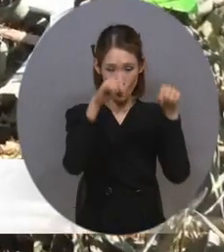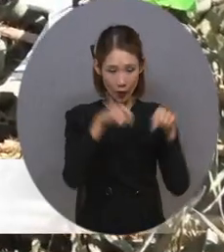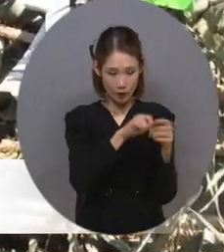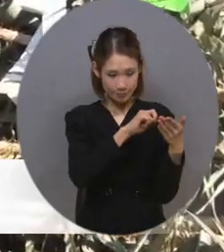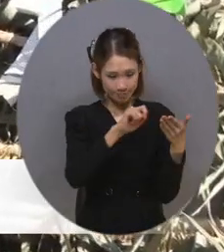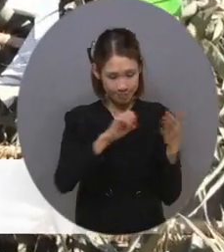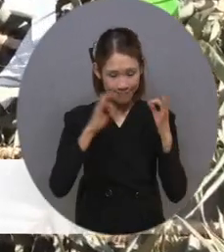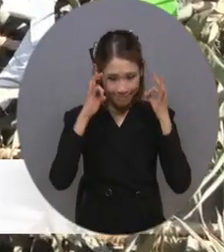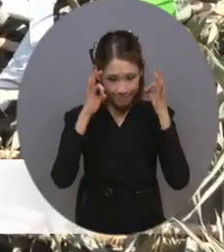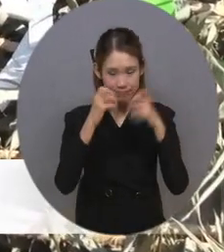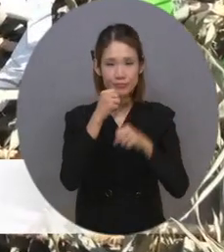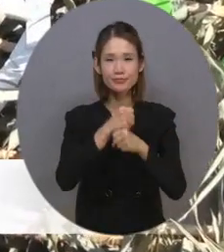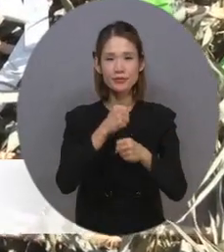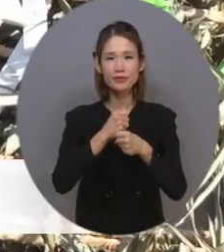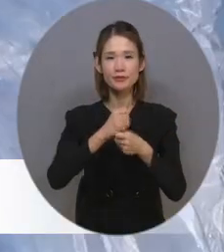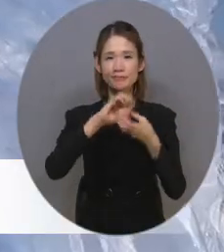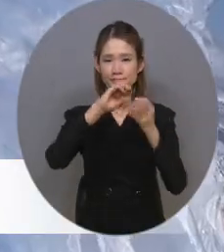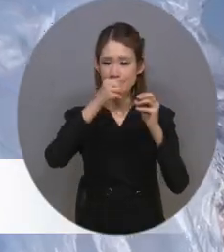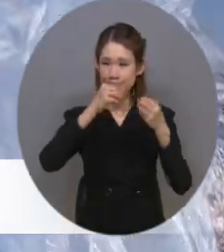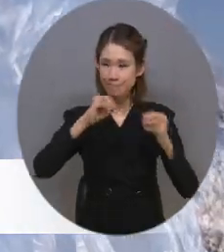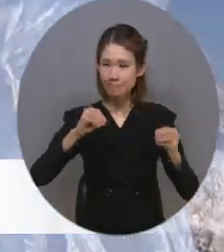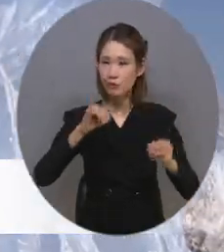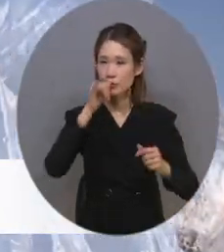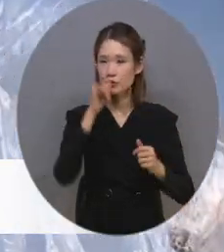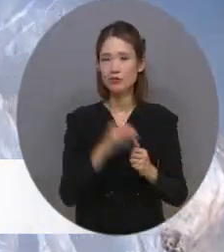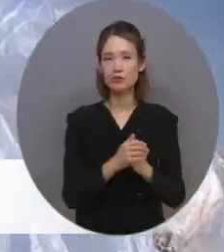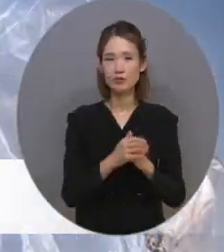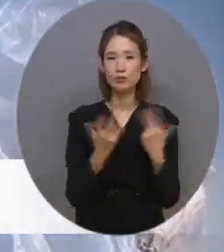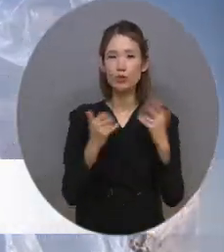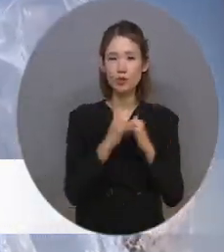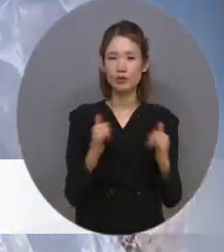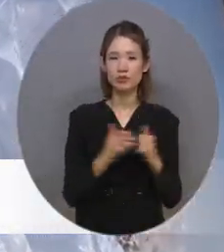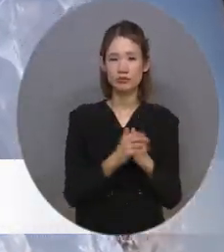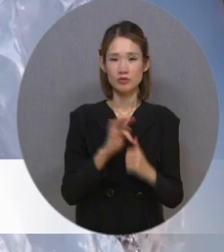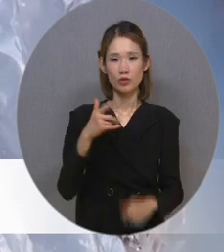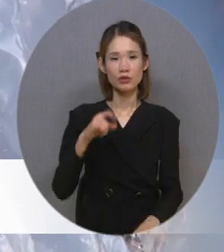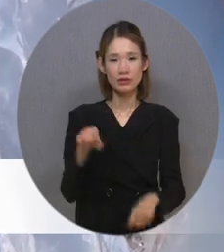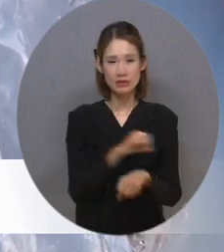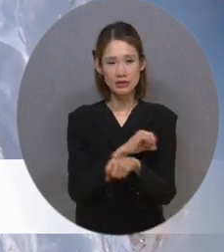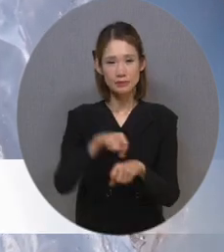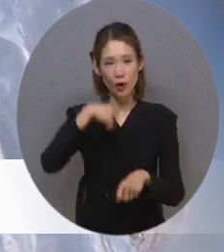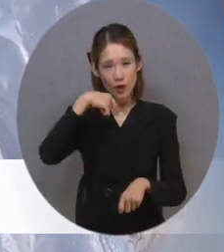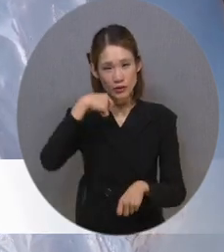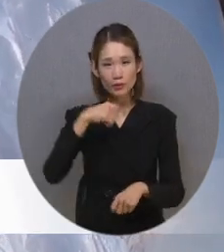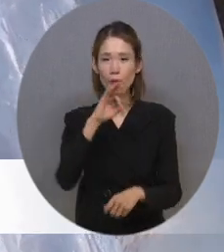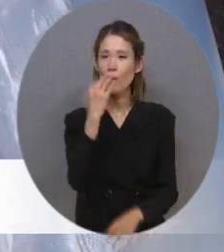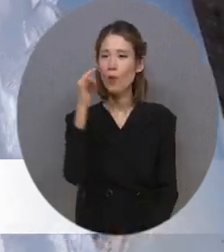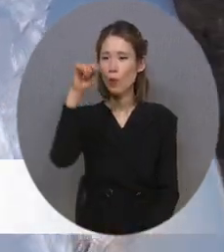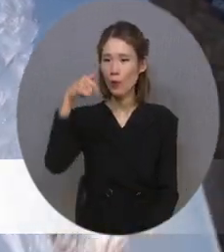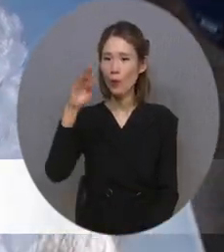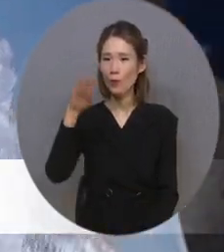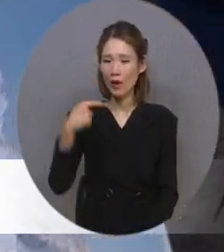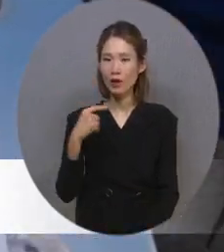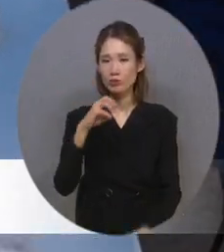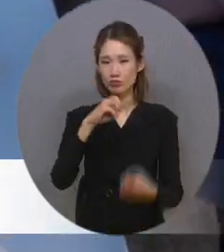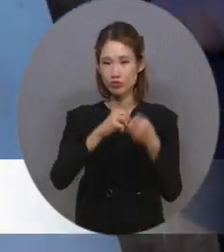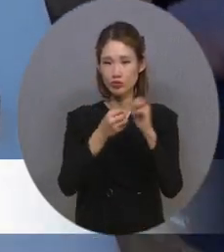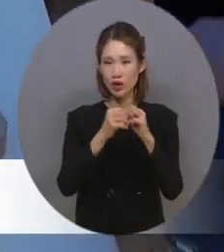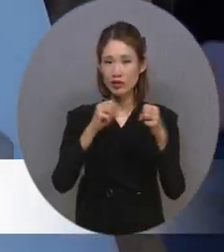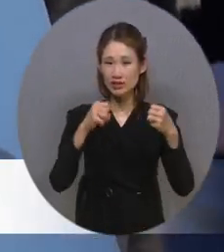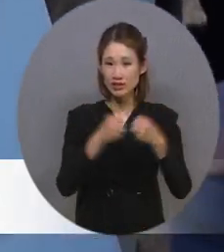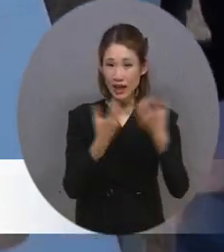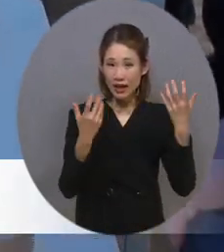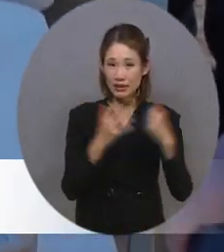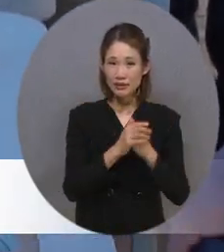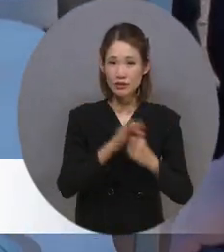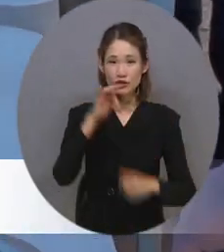정성껏 만들어 달집에 엮어둡니다. 봉사자들은 정월 대보름 특별식, 오곡밥, 부럼깨기, 귀발기